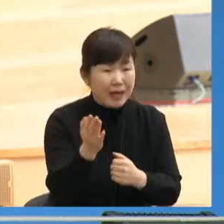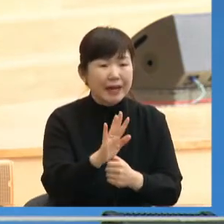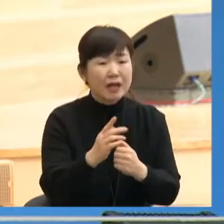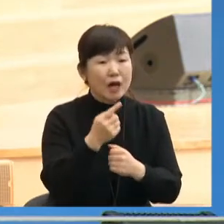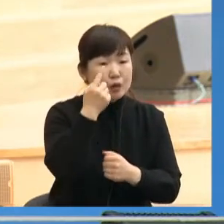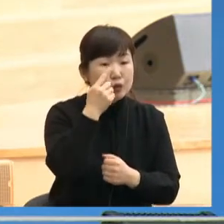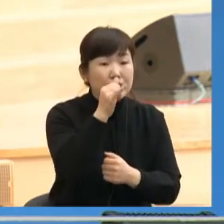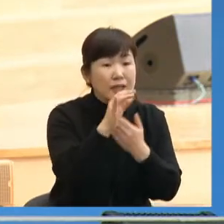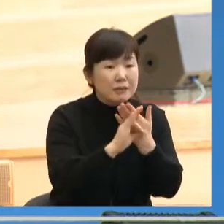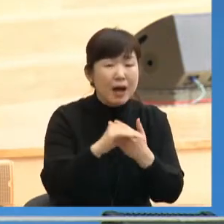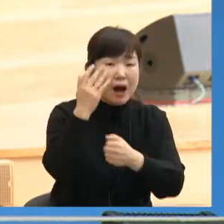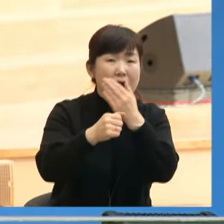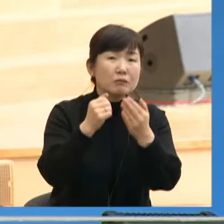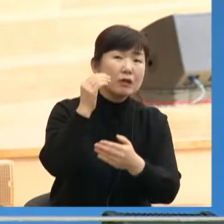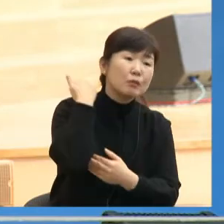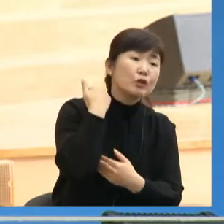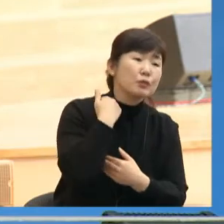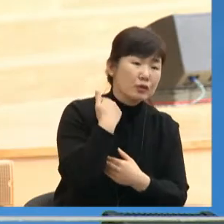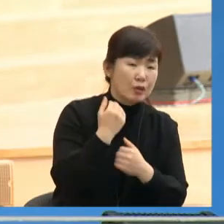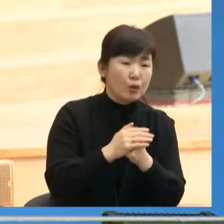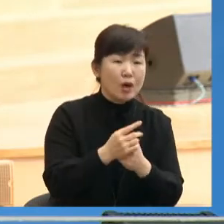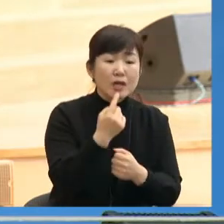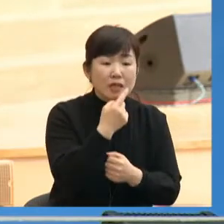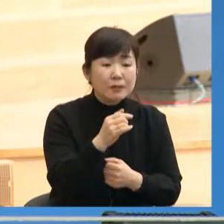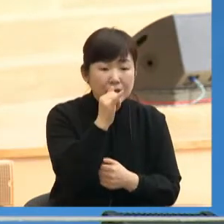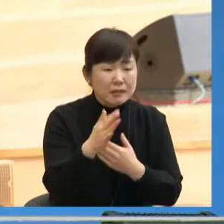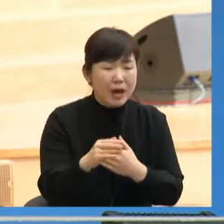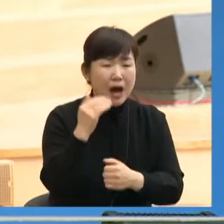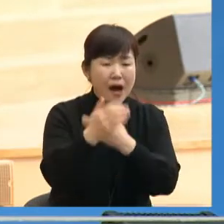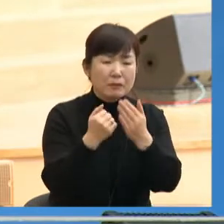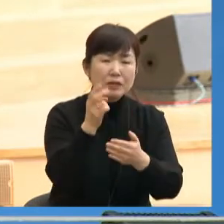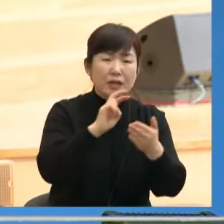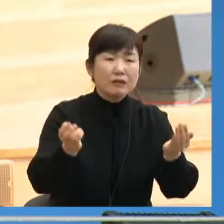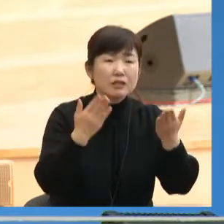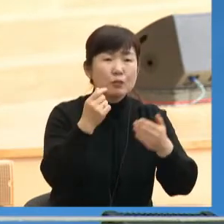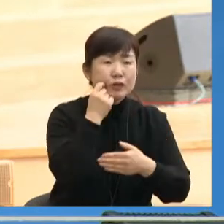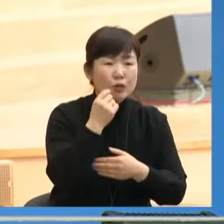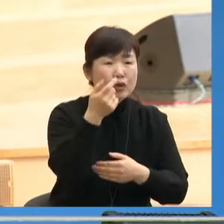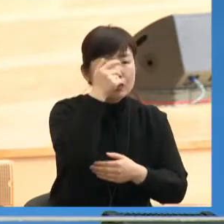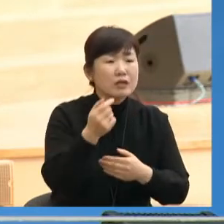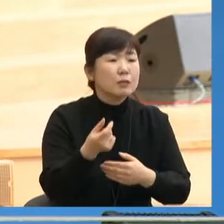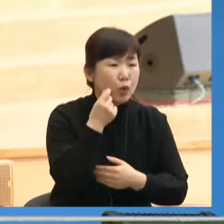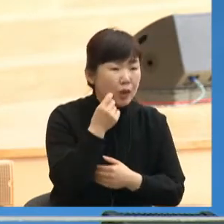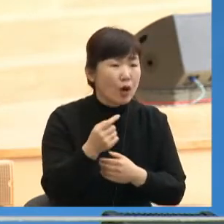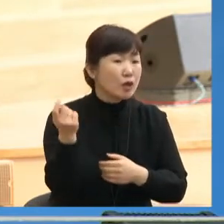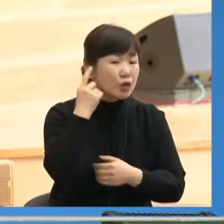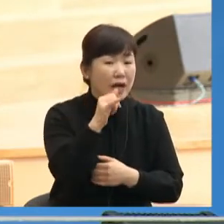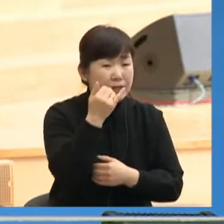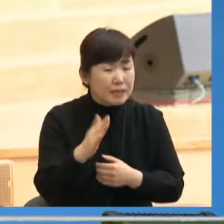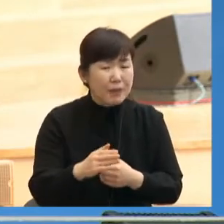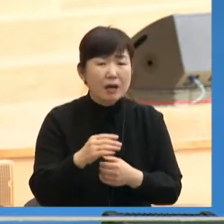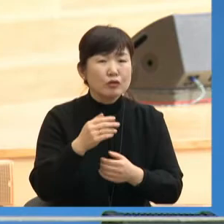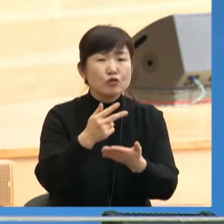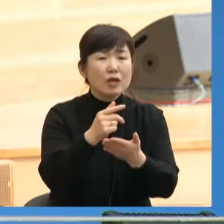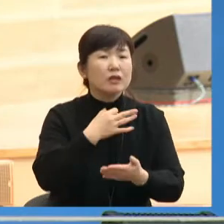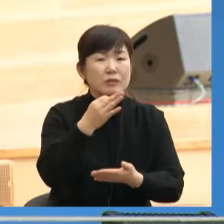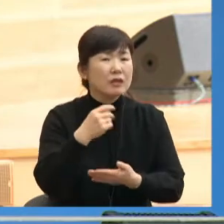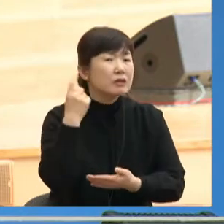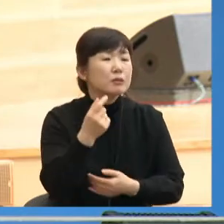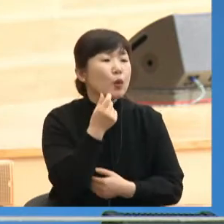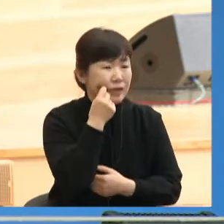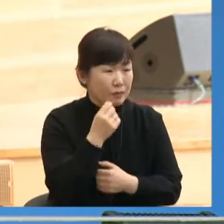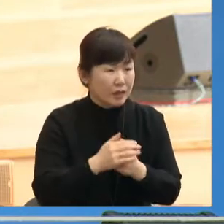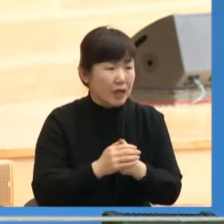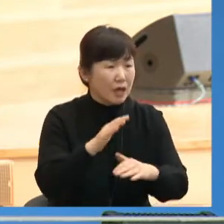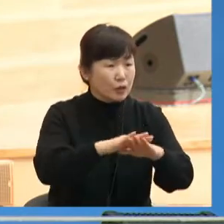눈이 있으나 하나님을 볼 수 없었고, 입이 있으나 하나님을 찬양하거나 기도하지 못했고, 귀가 있으나 주님의 음성을 듣지 못했습니다. 손이